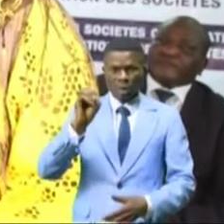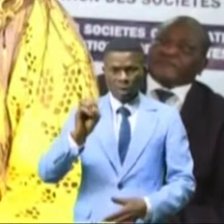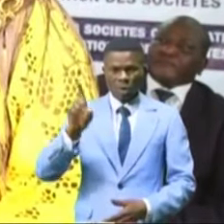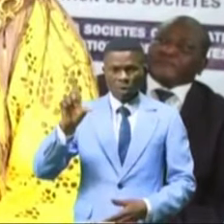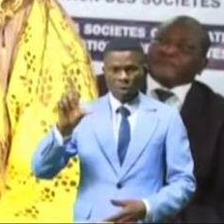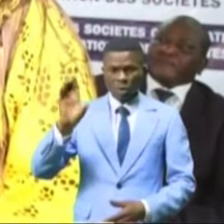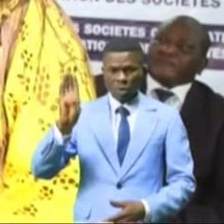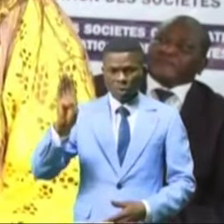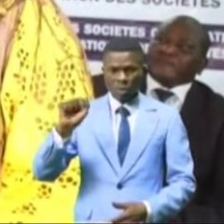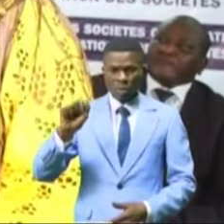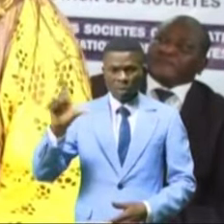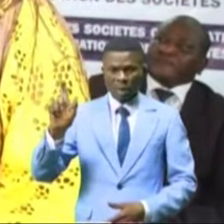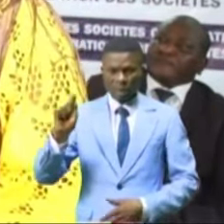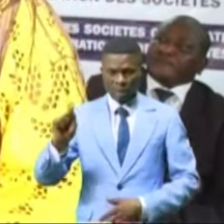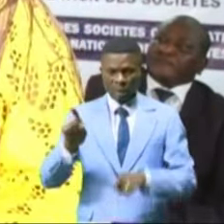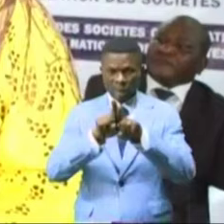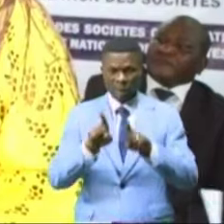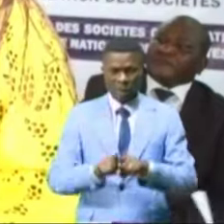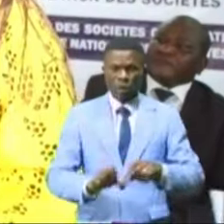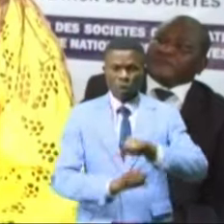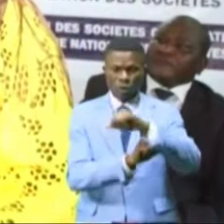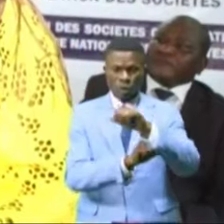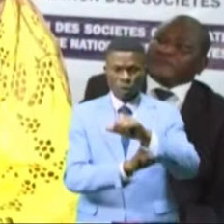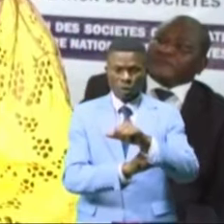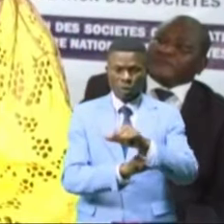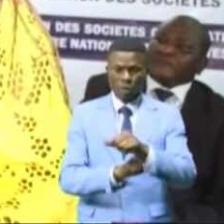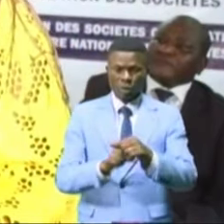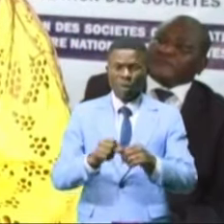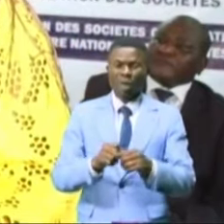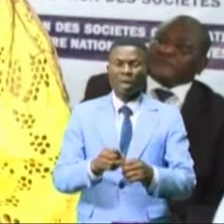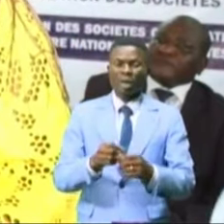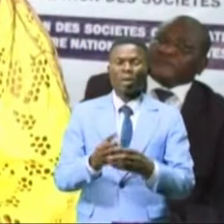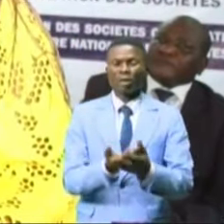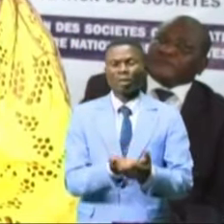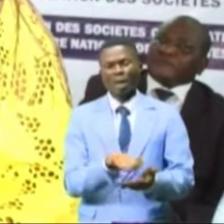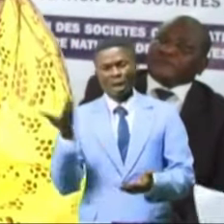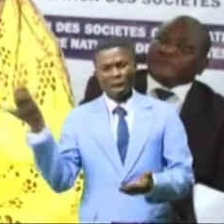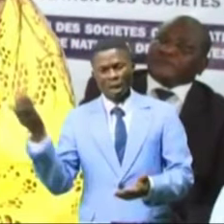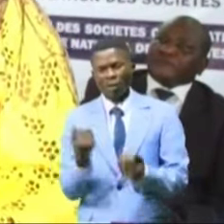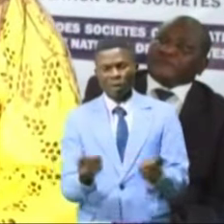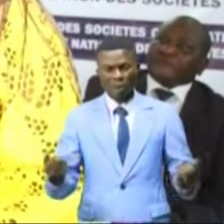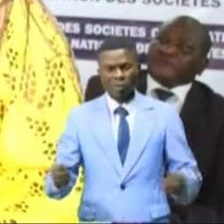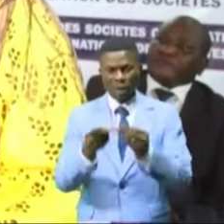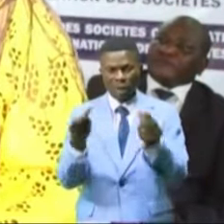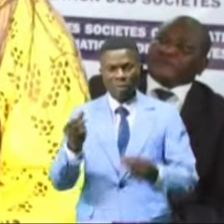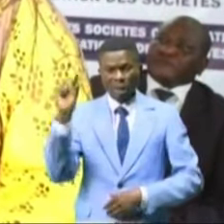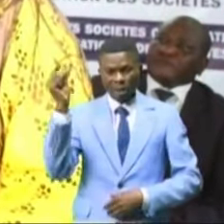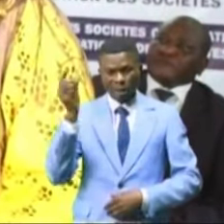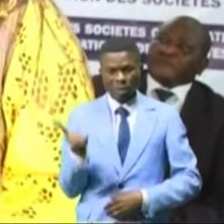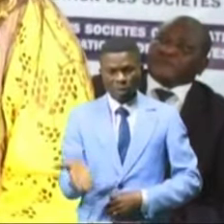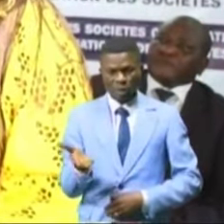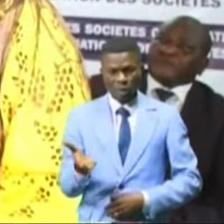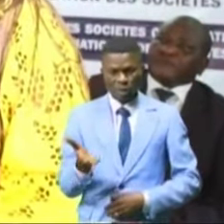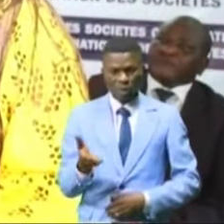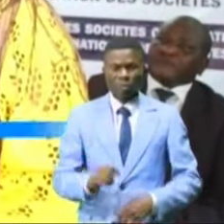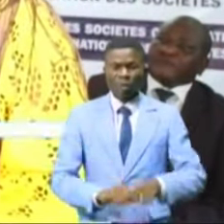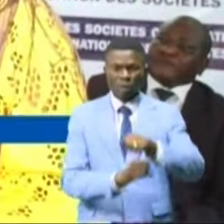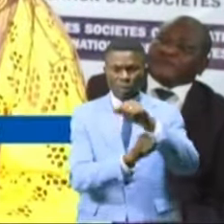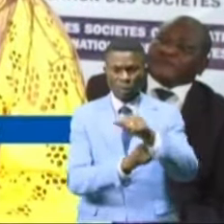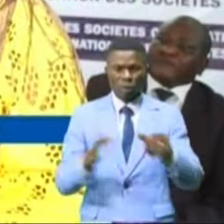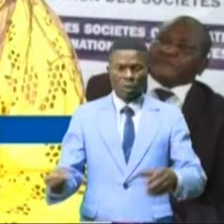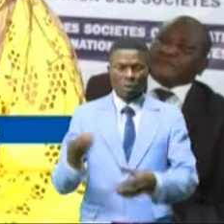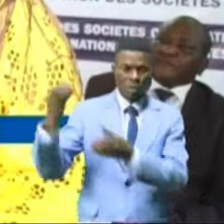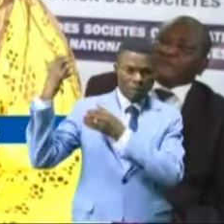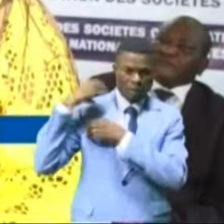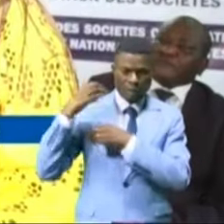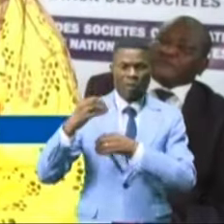mais aussi de soutenir la sortie des enfants des mines de cobalt, de soutenir leur prise en